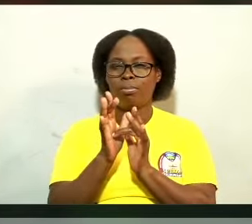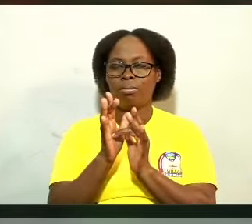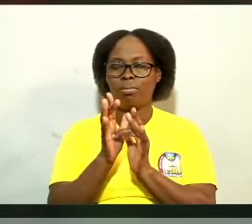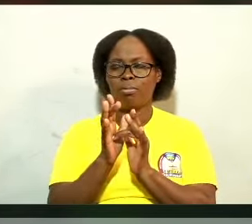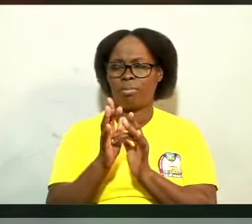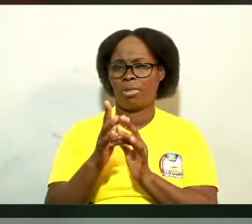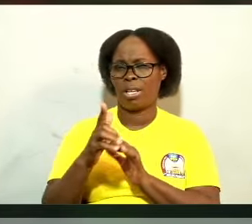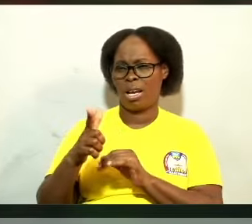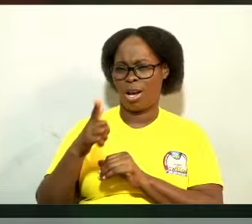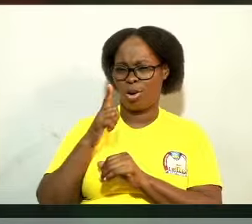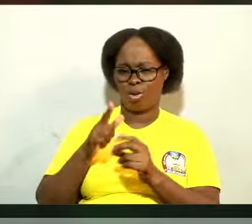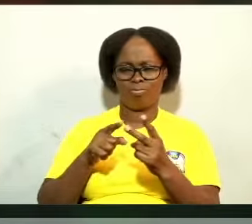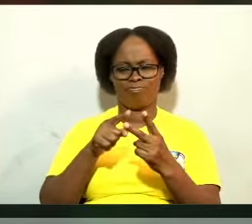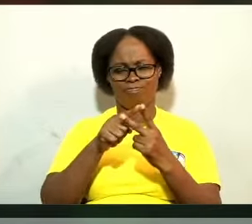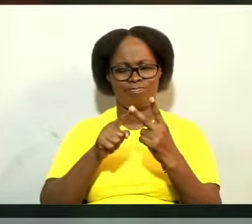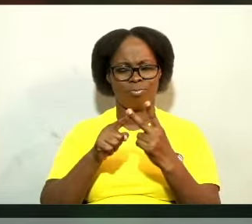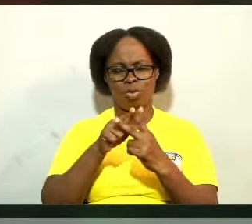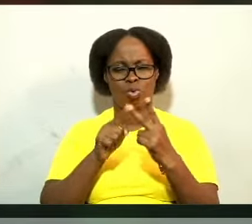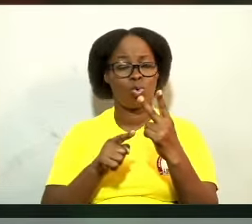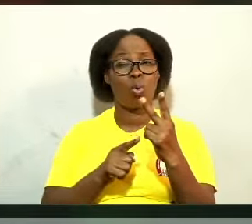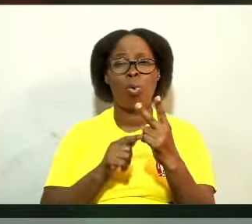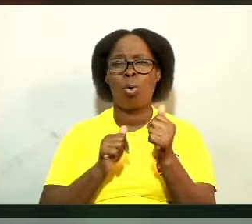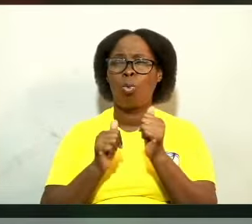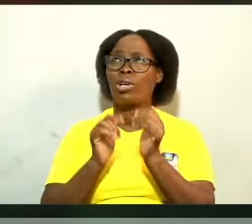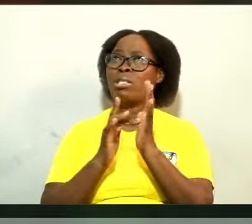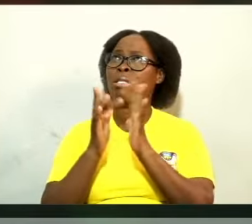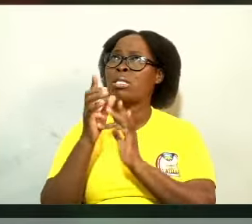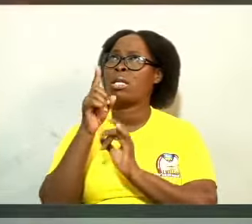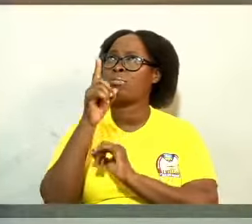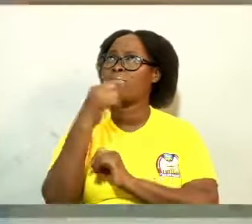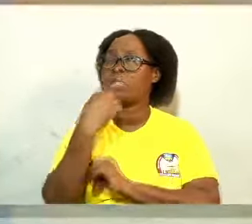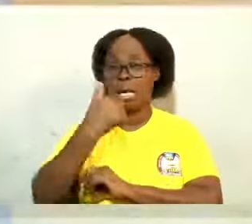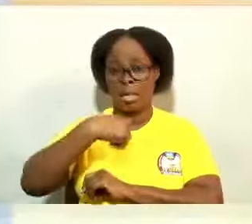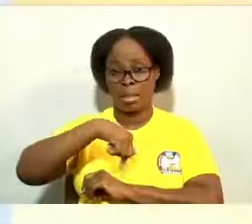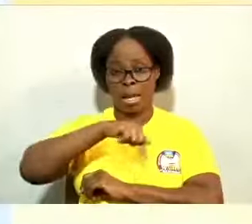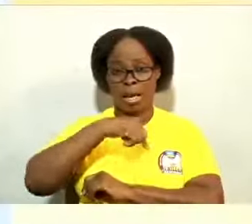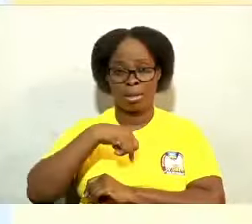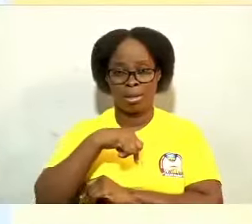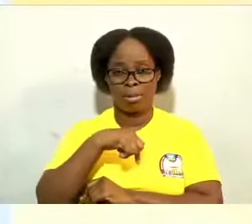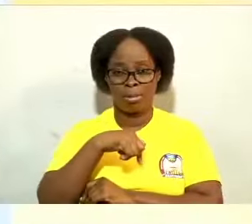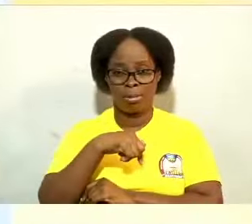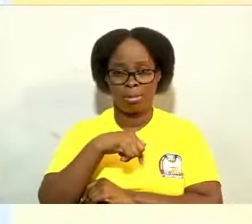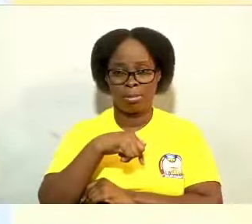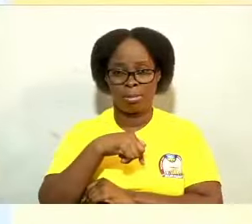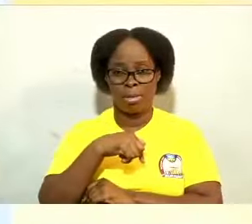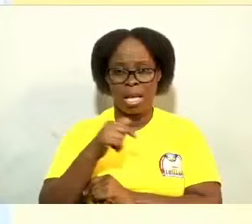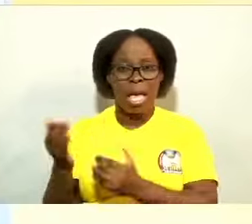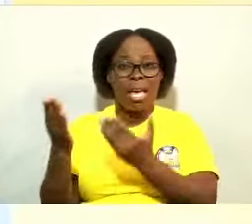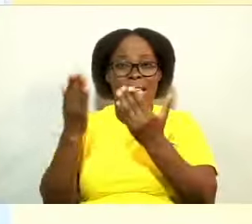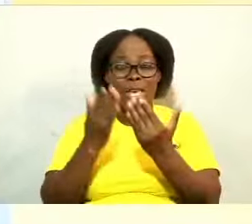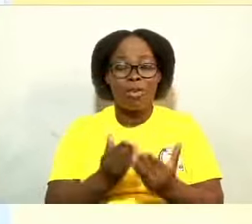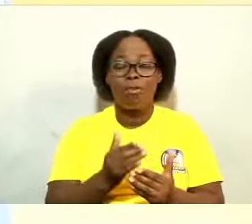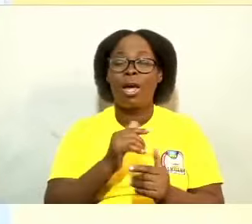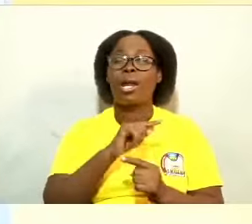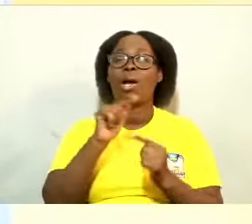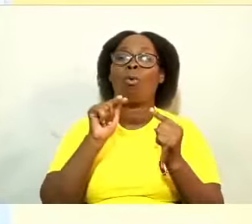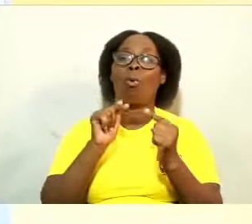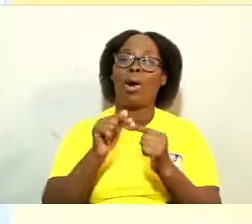Amri hizi mbili unazotuambia zilitolewa lini na wapi?